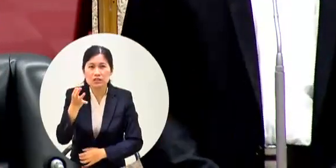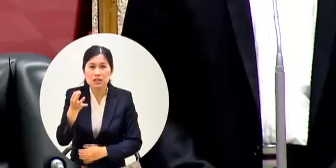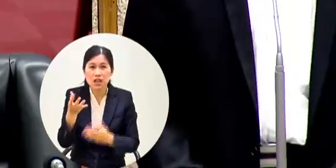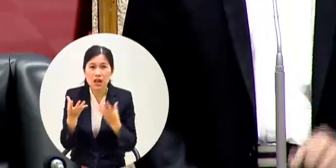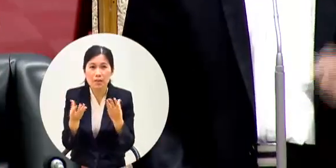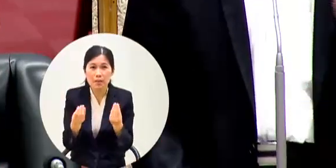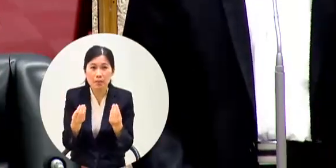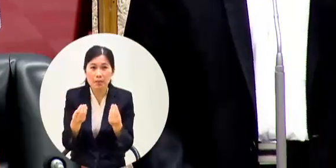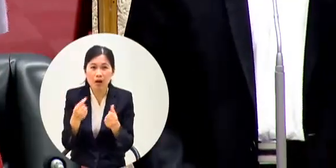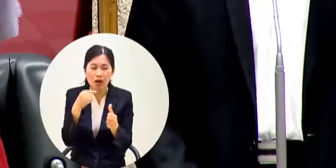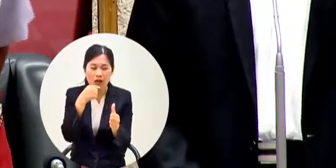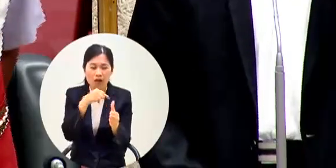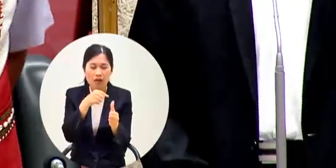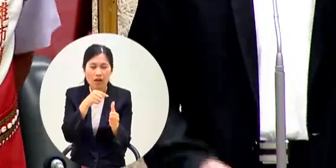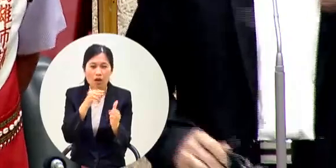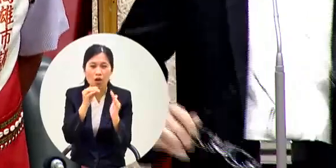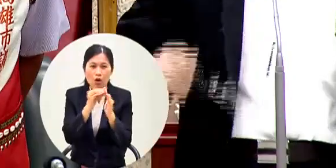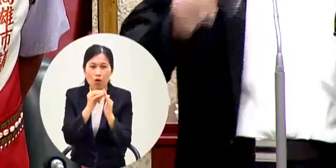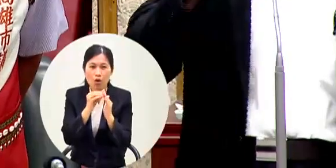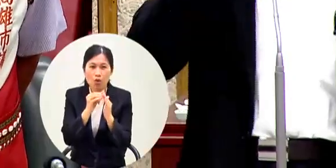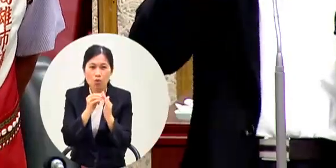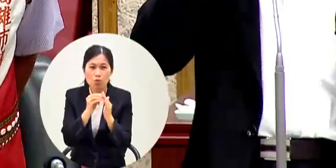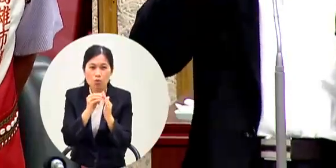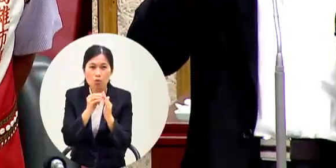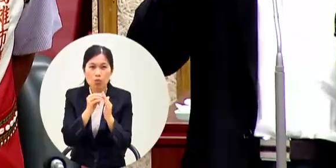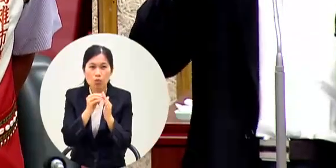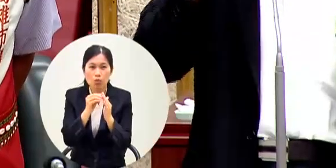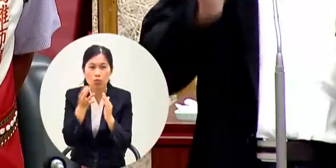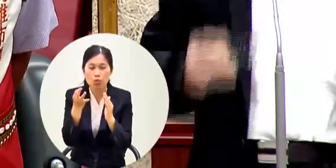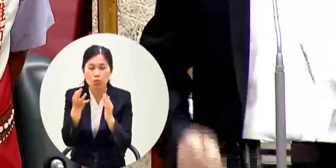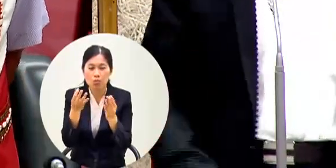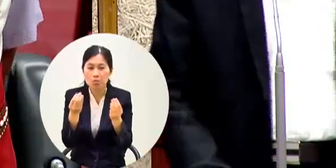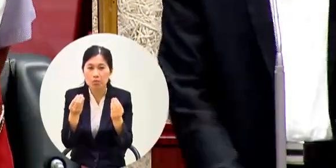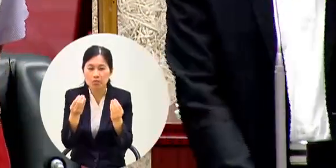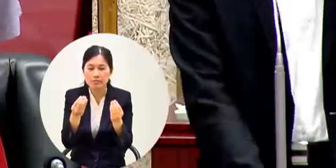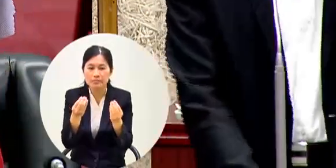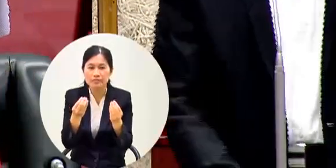地政局，这个月做功课，